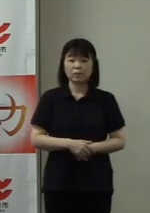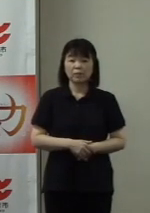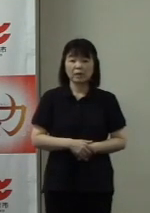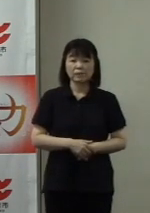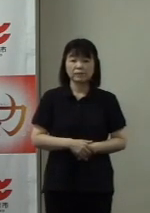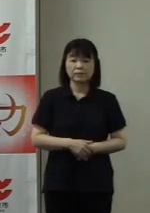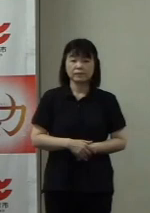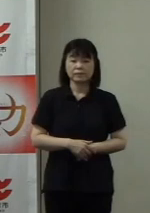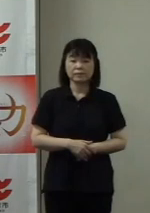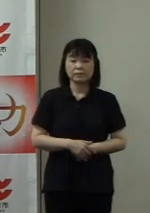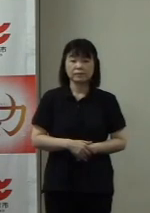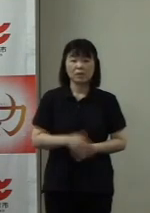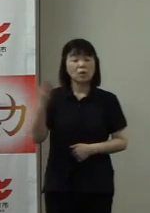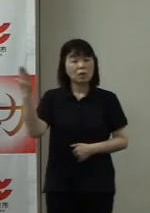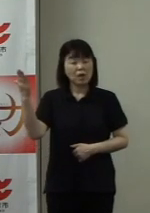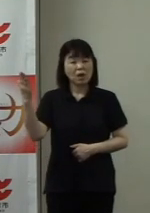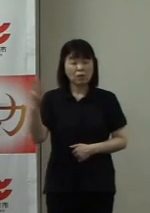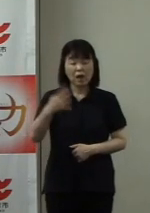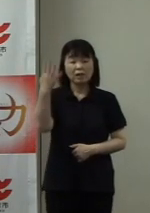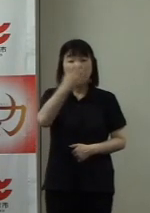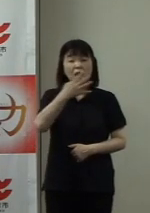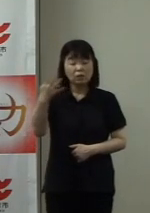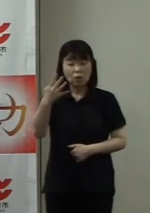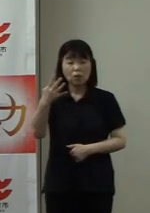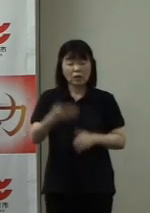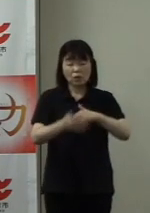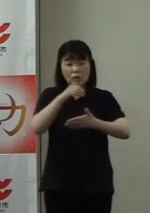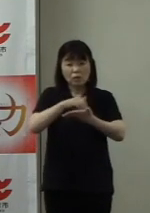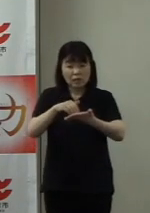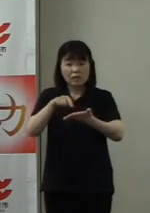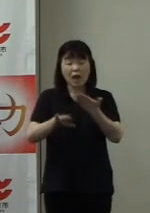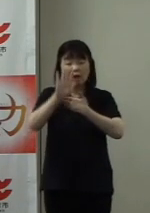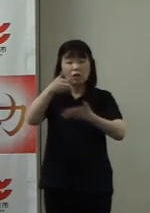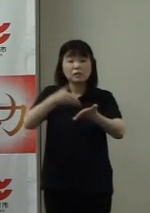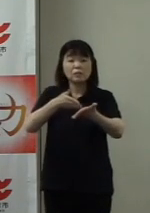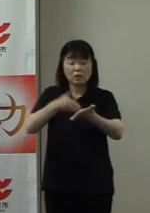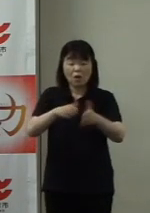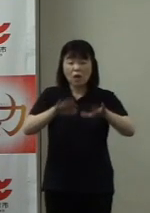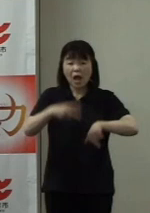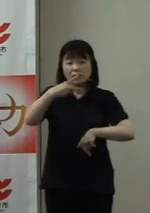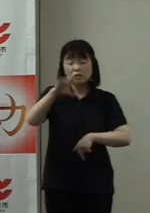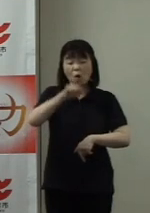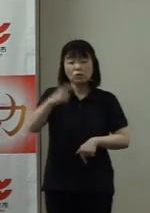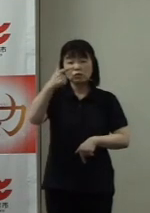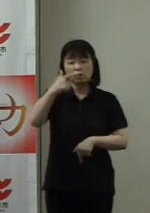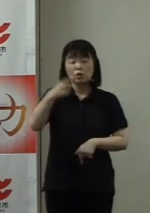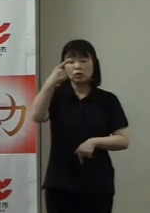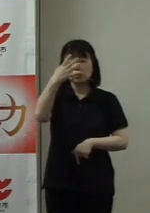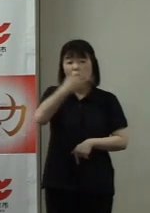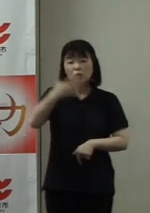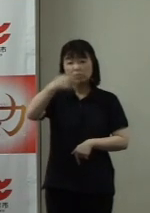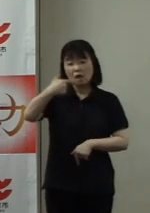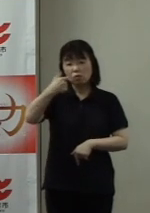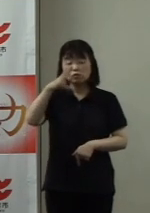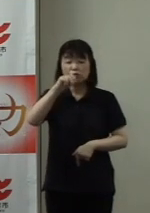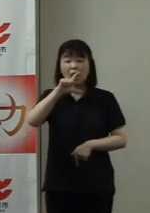これはまた、これが第4回の補正になってますんで、これ後で説明しますけど、今回は2億4060万円を計上